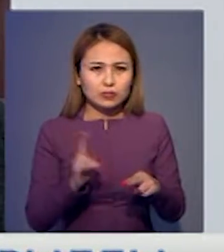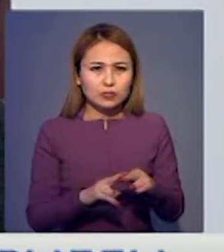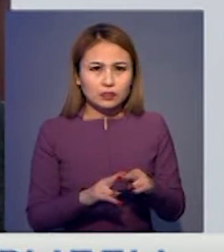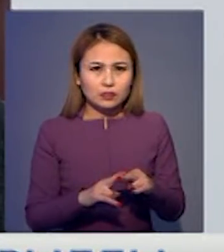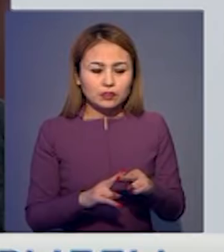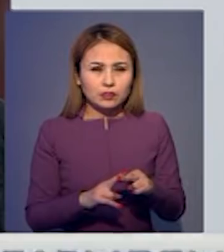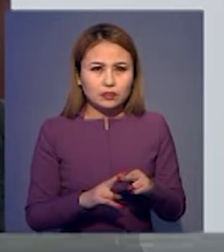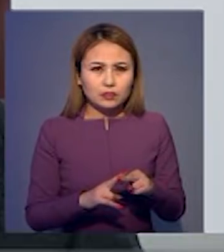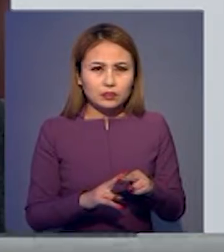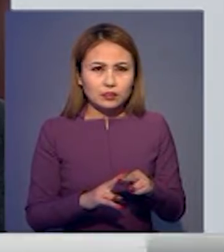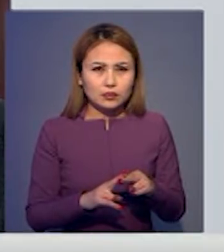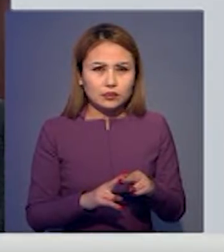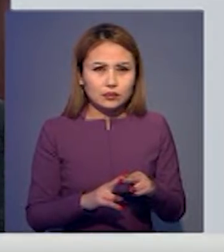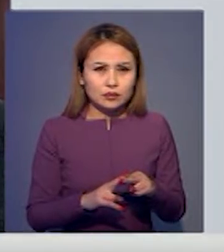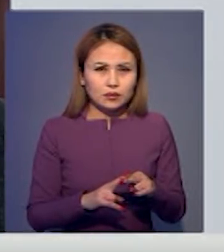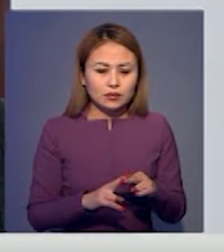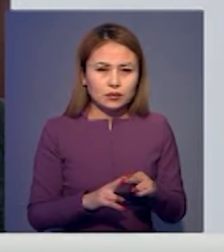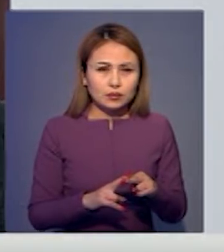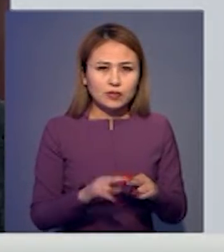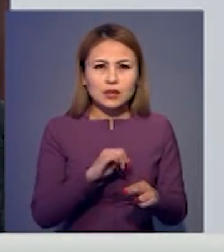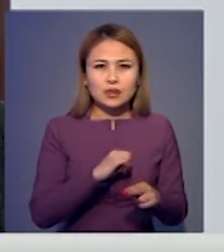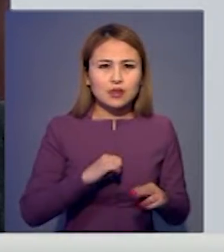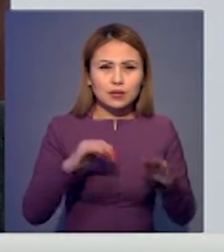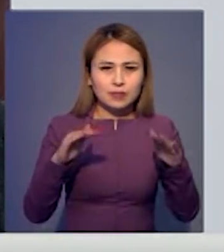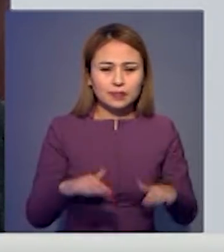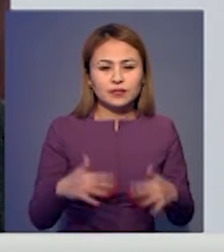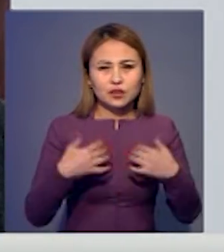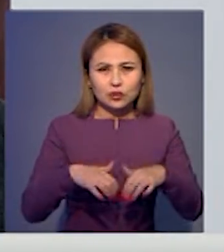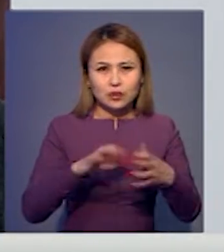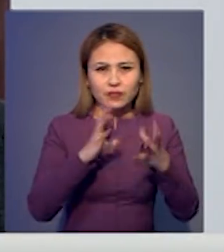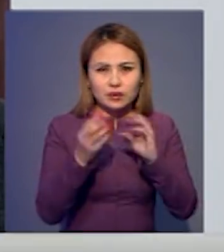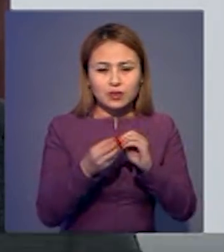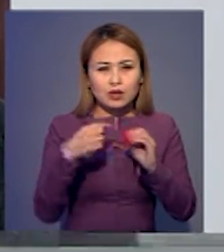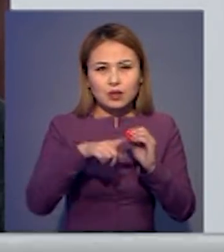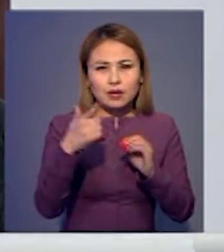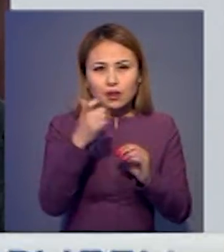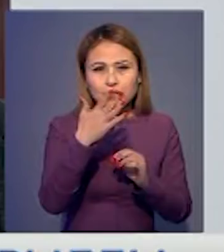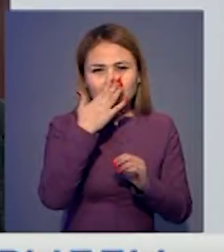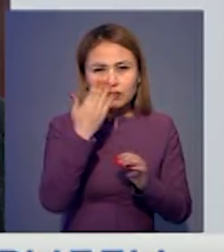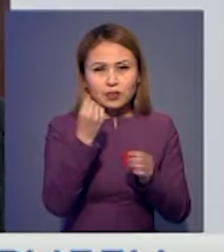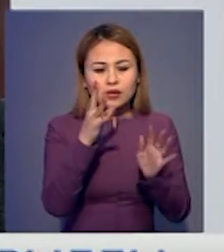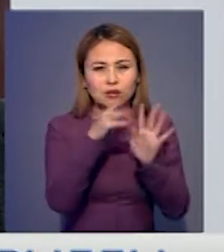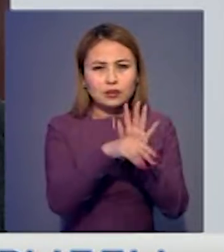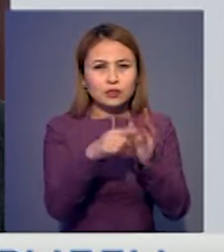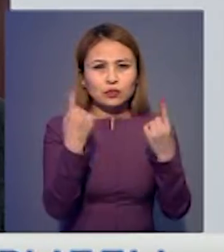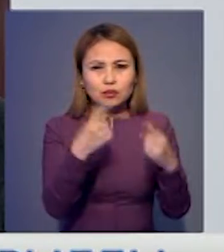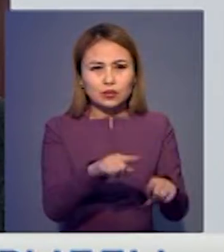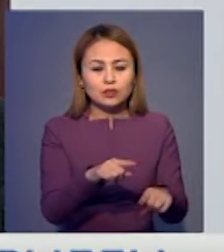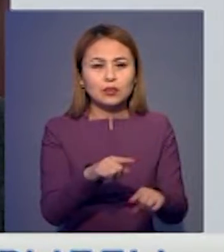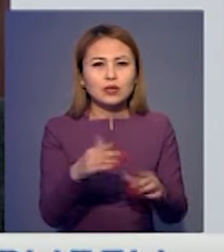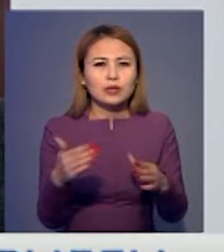сәйкес метан негізгі 4-ші санаттағы не болып саналатты, және улы газдар қатарына жатпайды. Дегеніміз